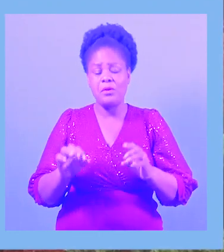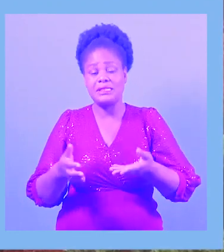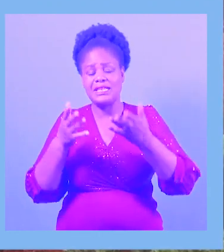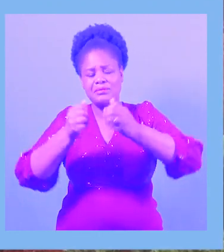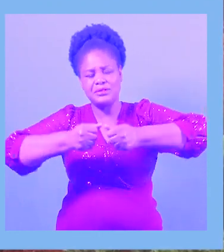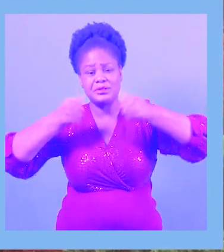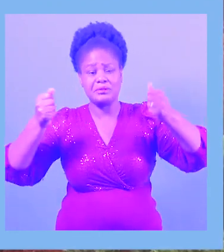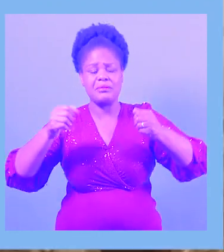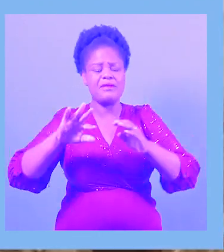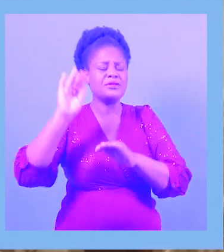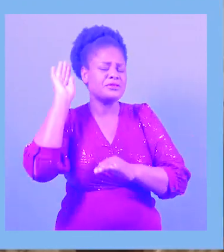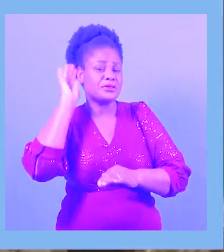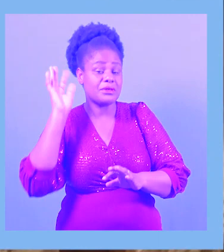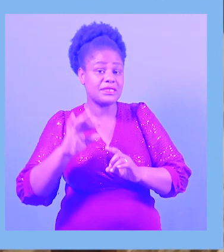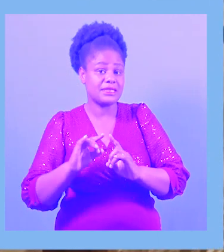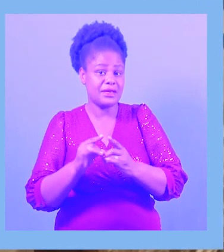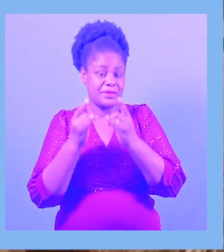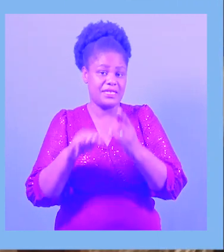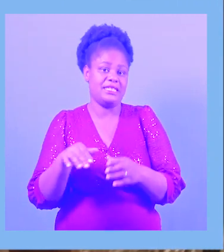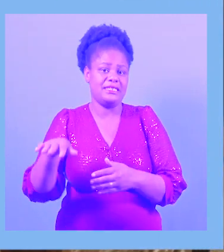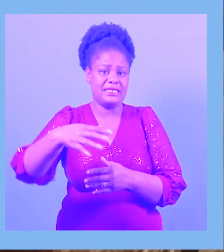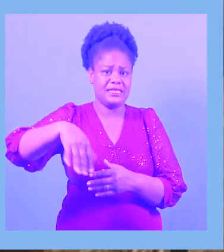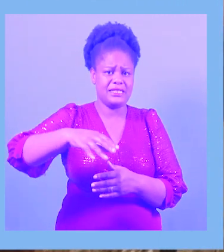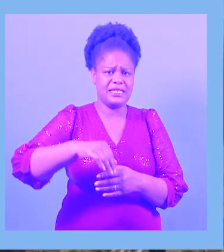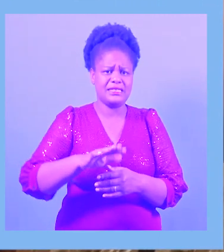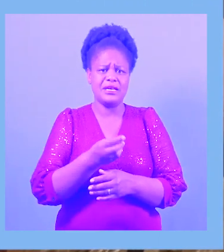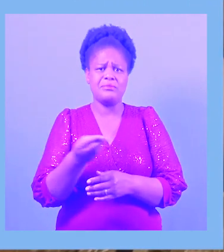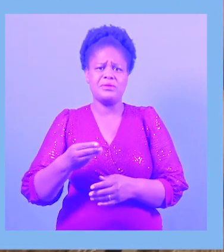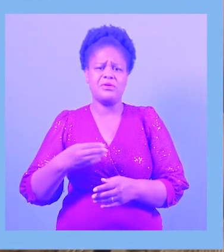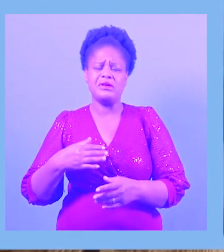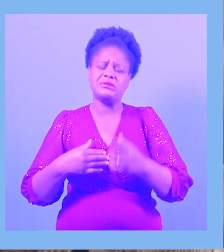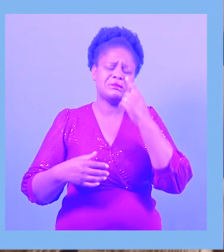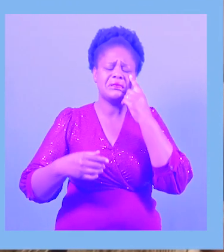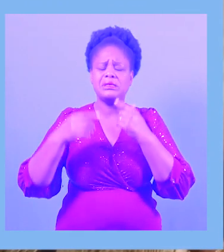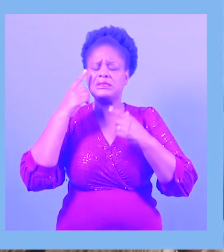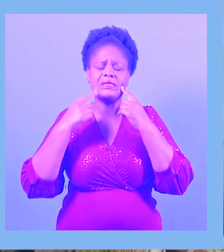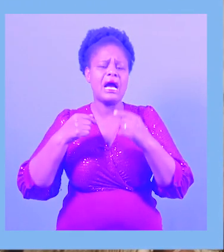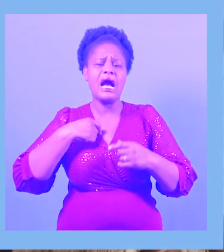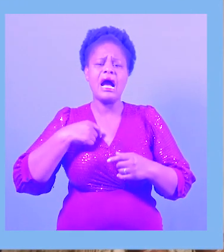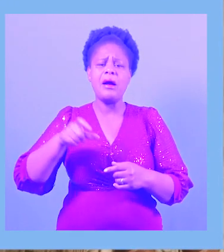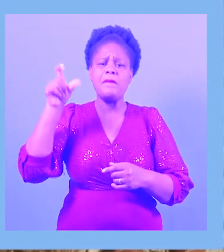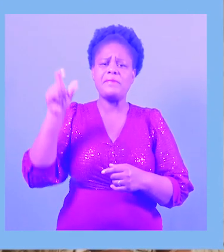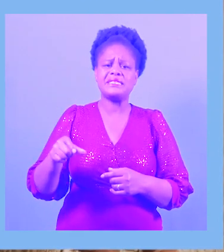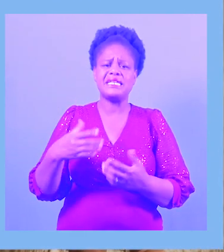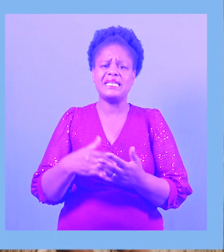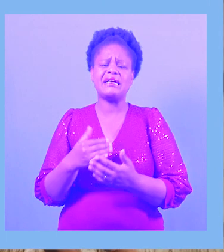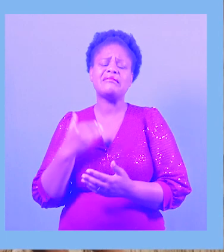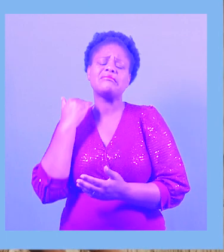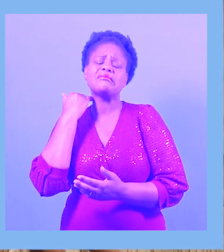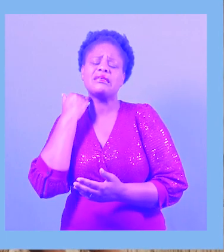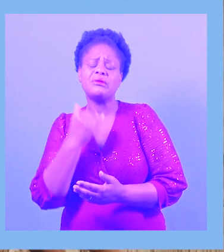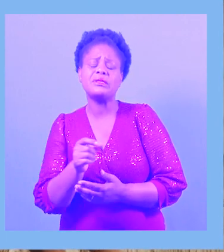munharaunda, nyaya yekuchema vanhu vachiti vakadyiwa nemudikani yanyanya. Kukudyiwa